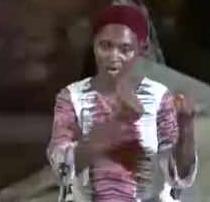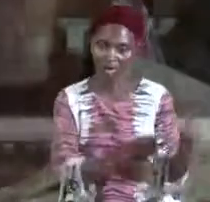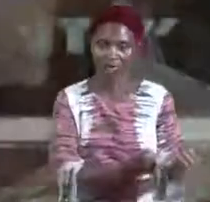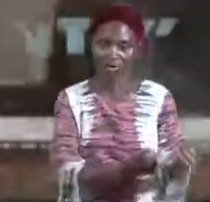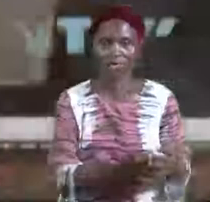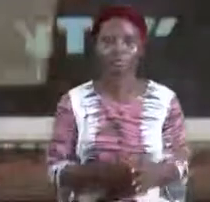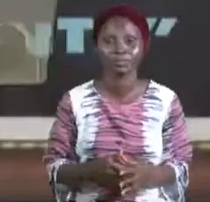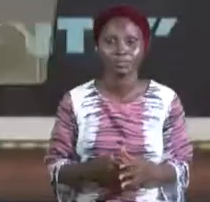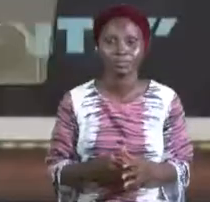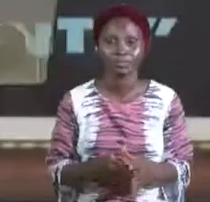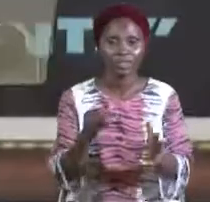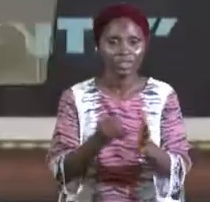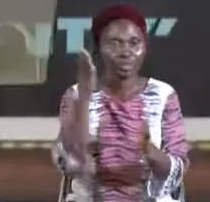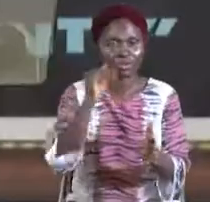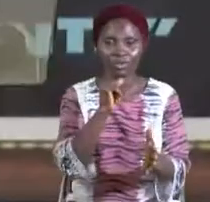que